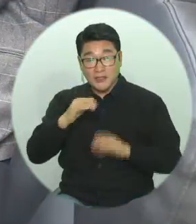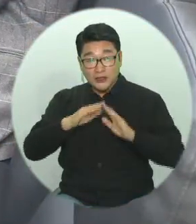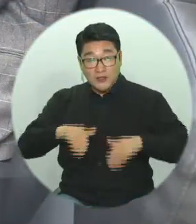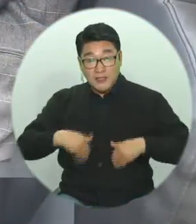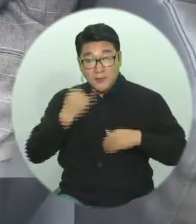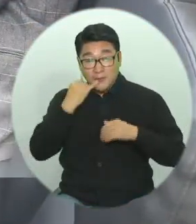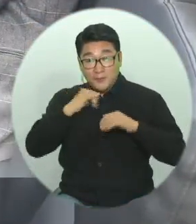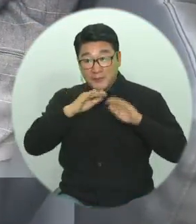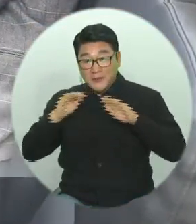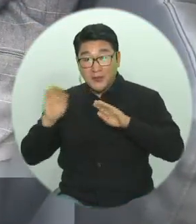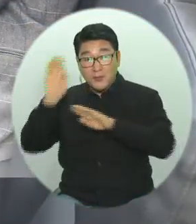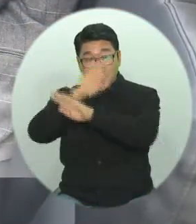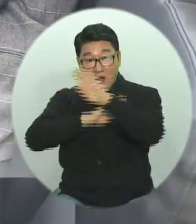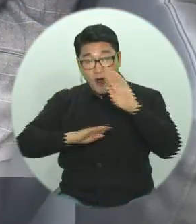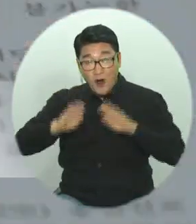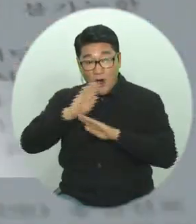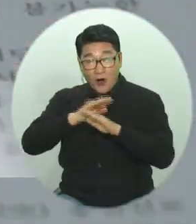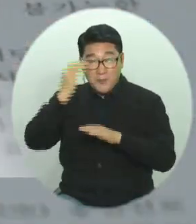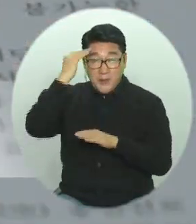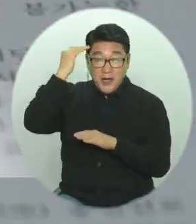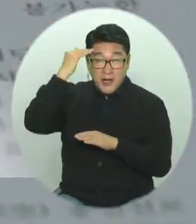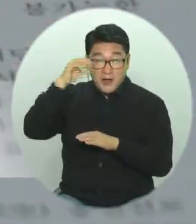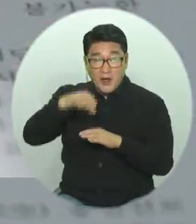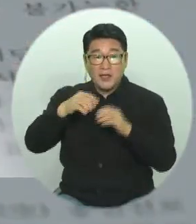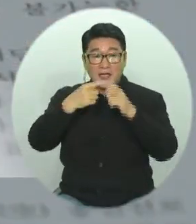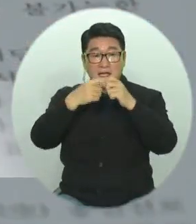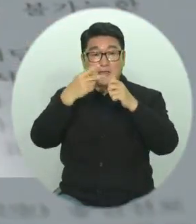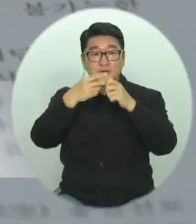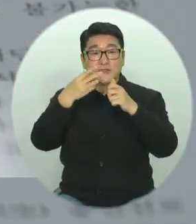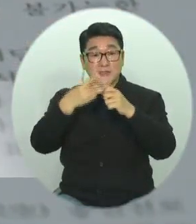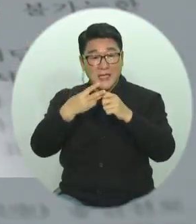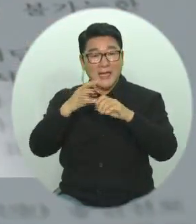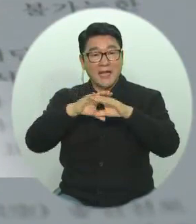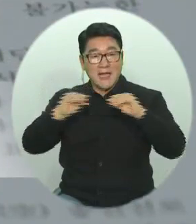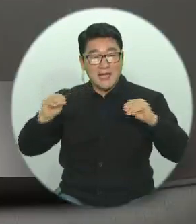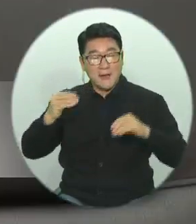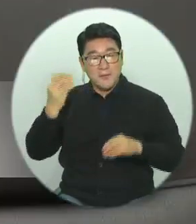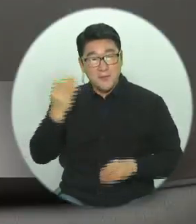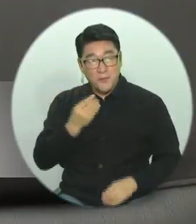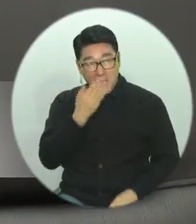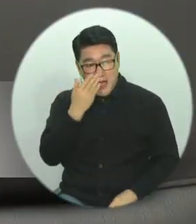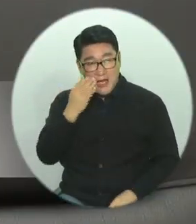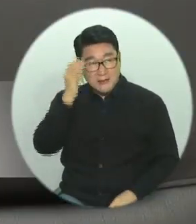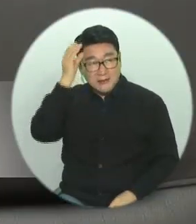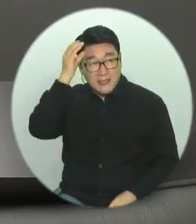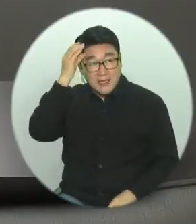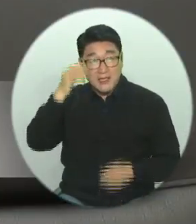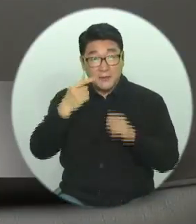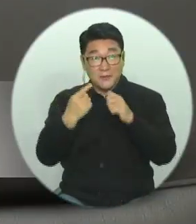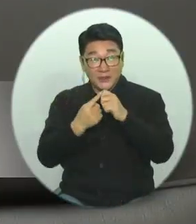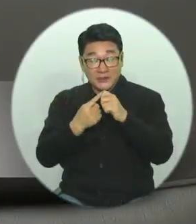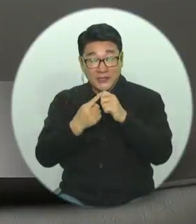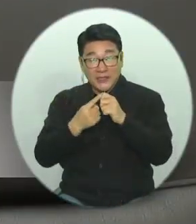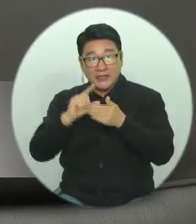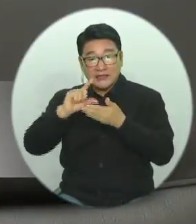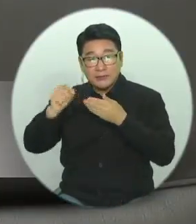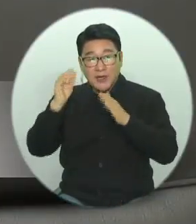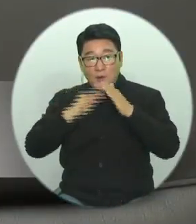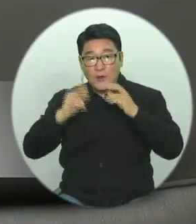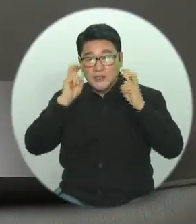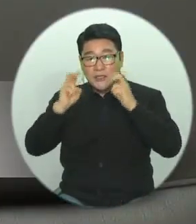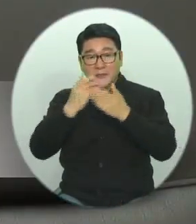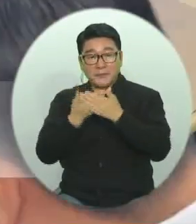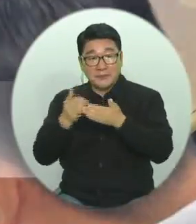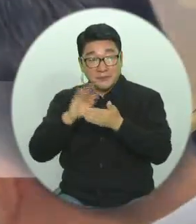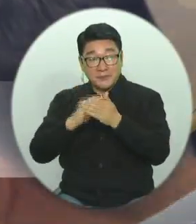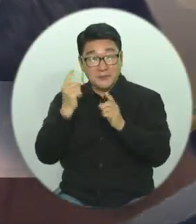해상풍력 발전단지 조성의 장애물이었다 세 가지 규제가 해결될 것으로 보입니다 먼저 지방 공기업법 시행령이